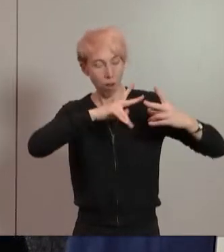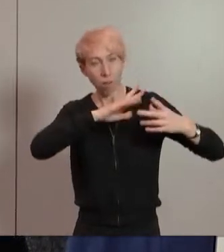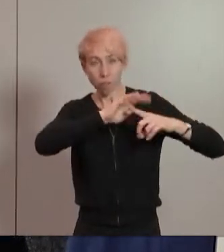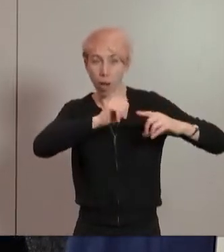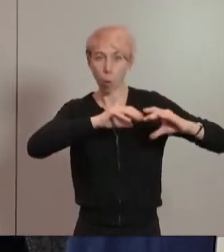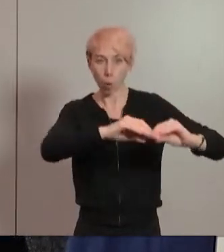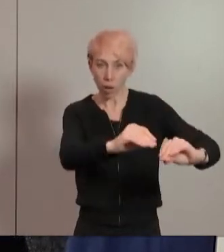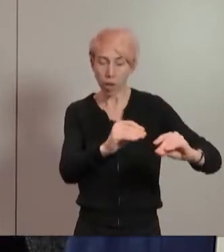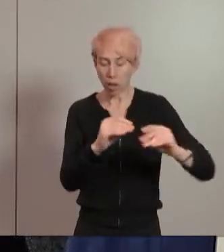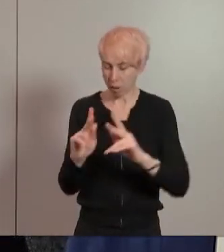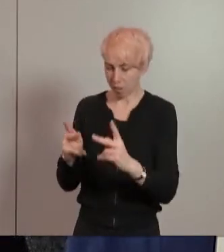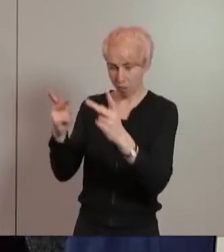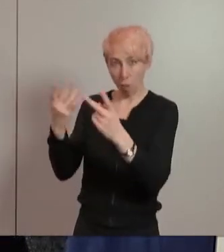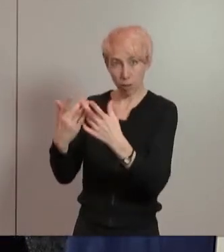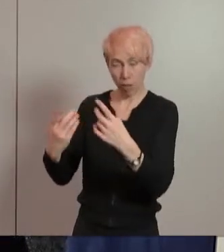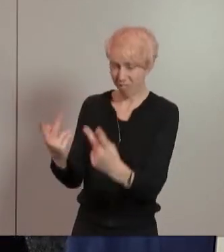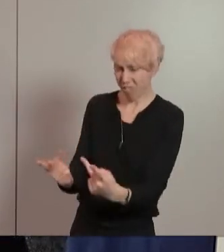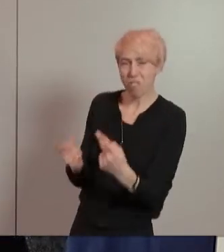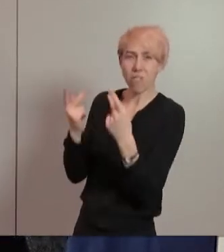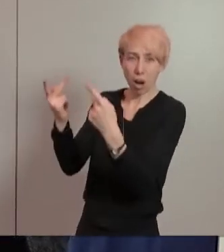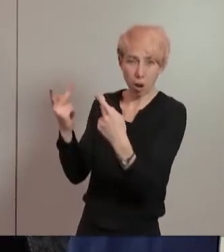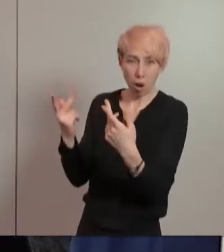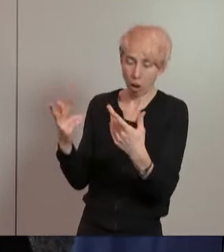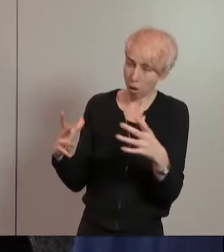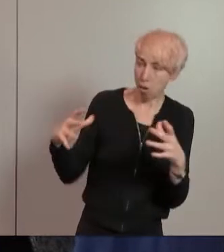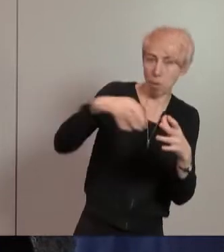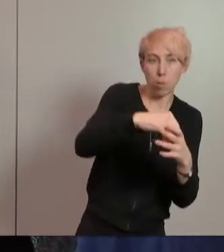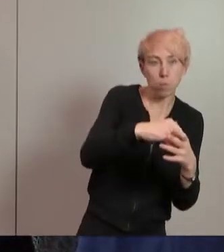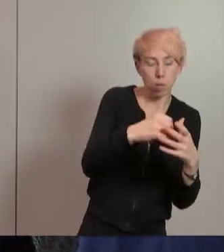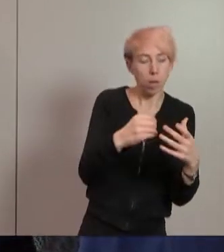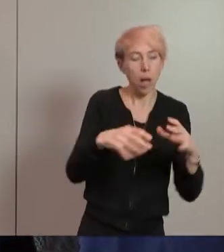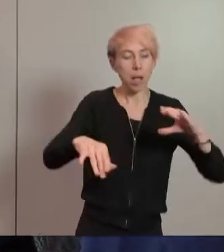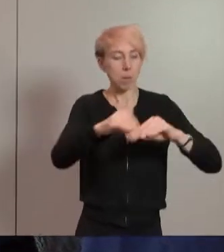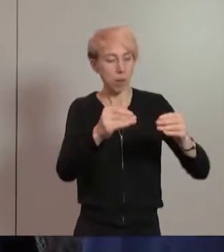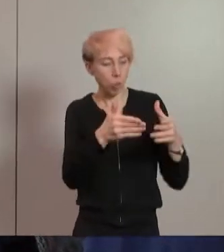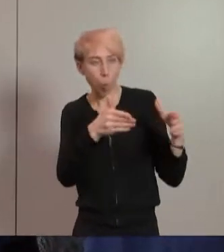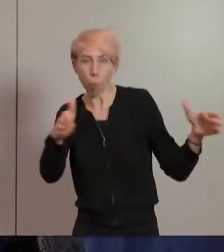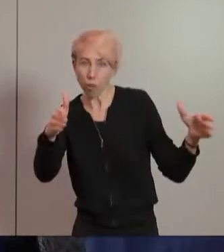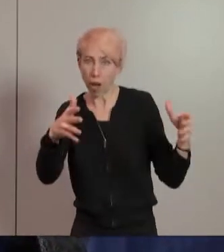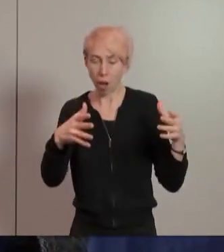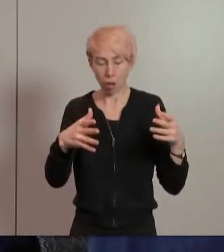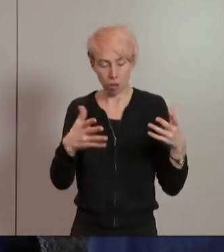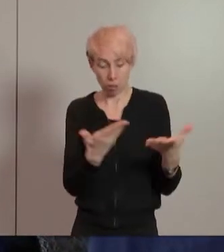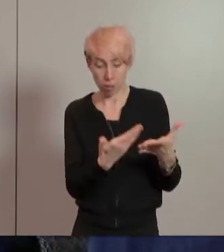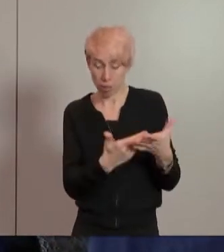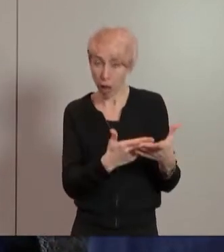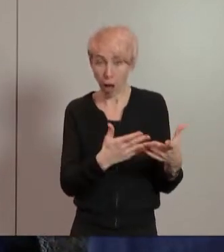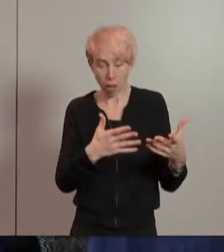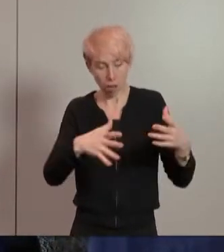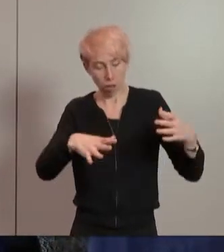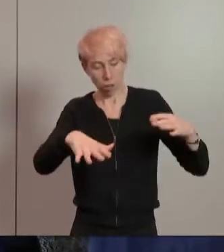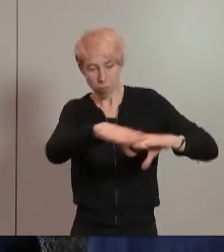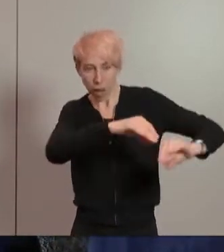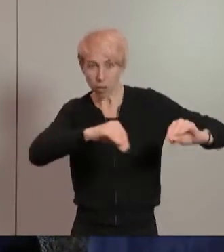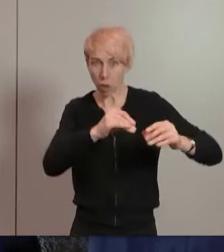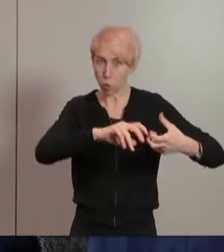son aménagement et de son fonctionnement, qui accepte les espaces ouverts comme des espaces structurants et les espaces verts